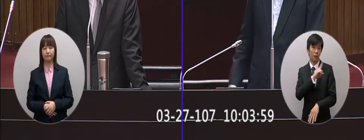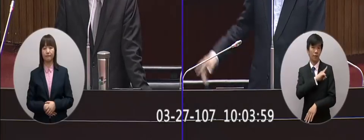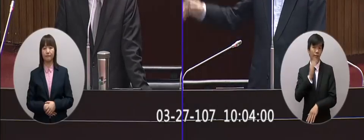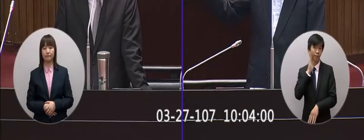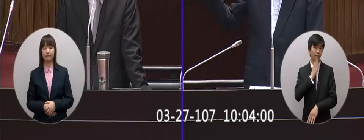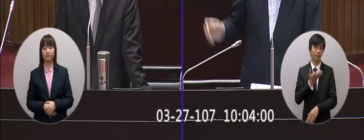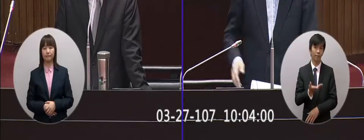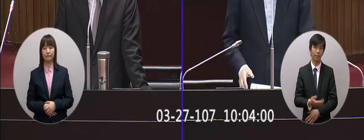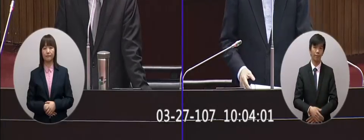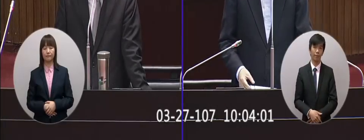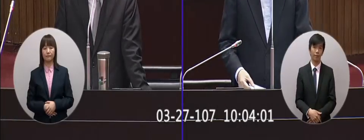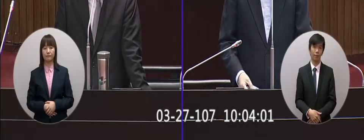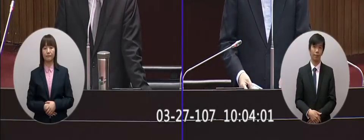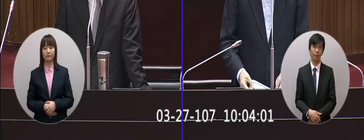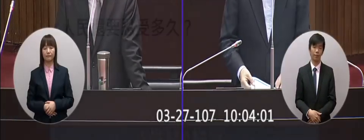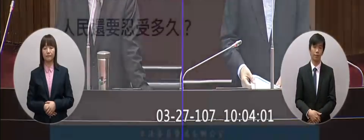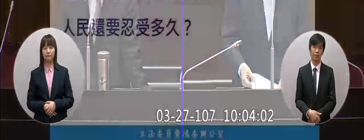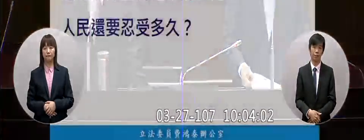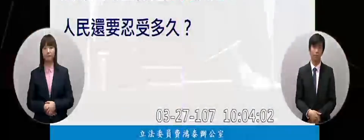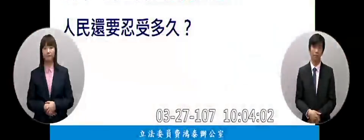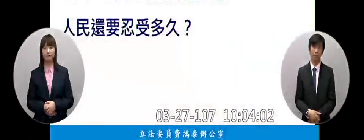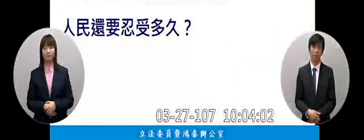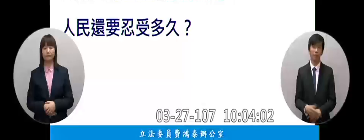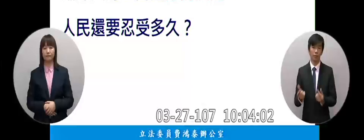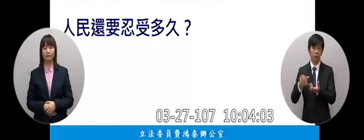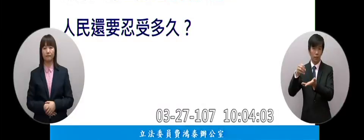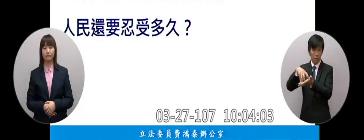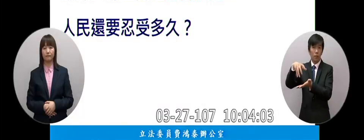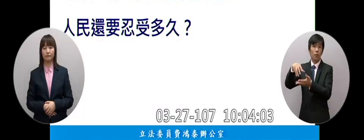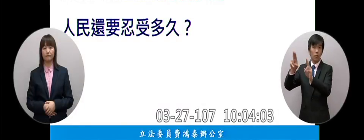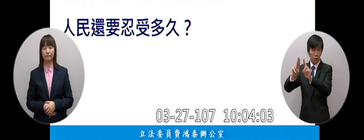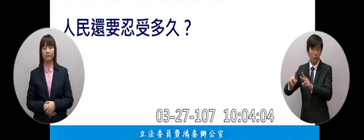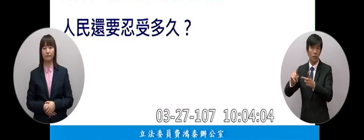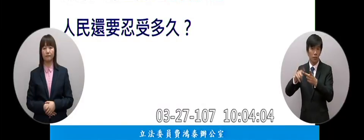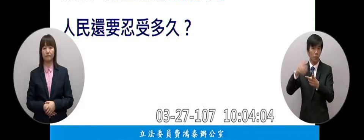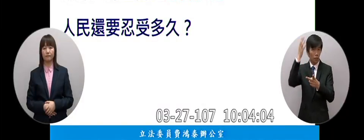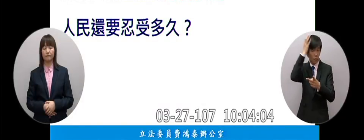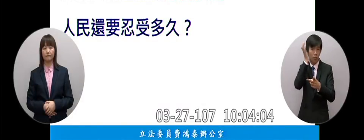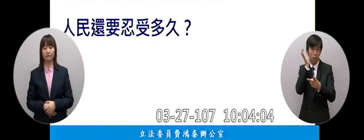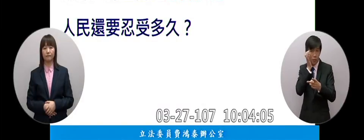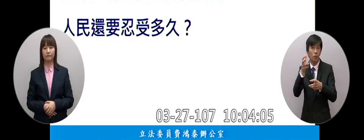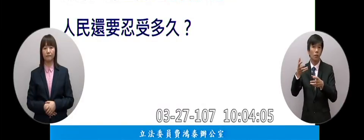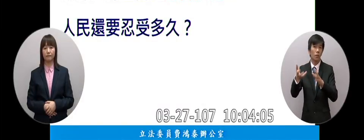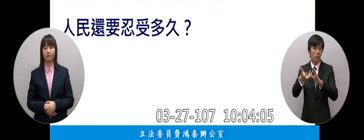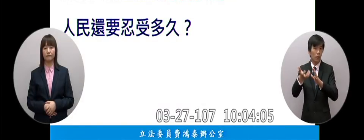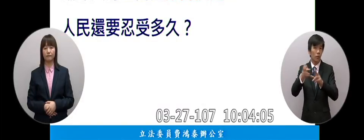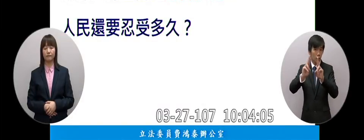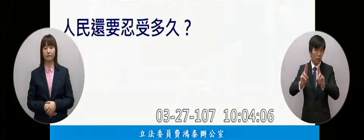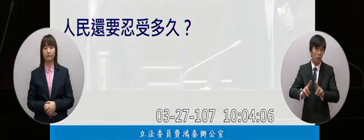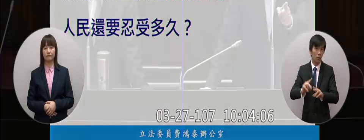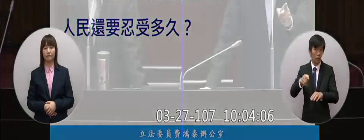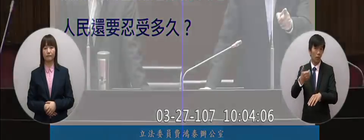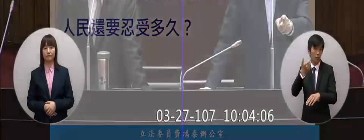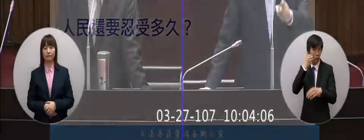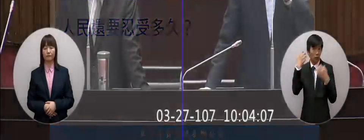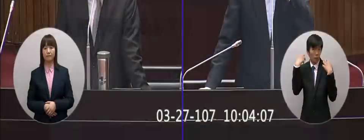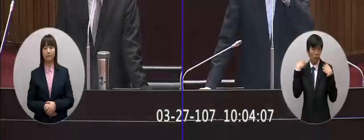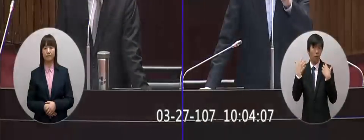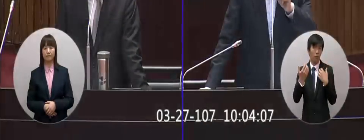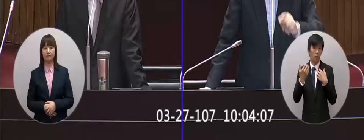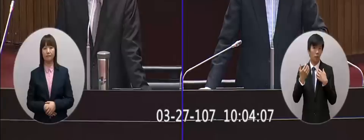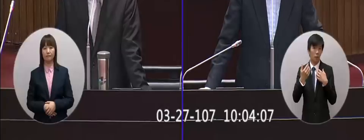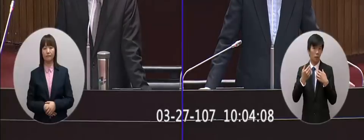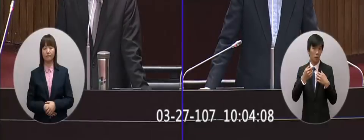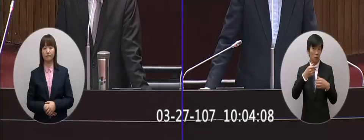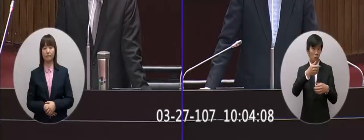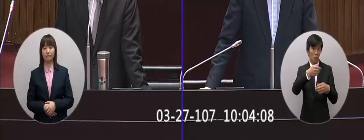一下，这个核，这个不管是核能啊，或者是燃煤啊，这个是谁在做决定？是你在做决定呢，还